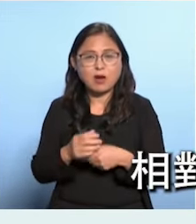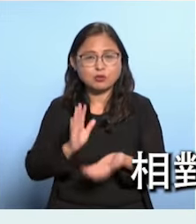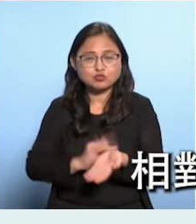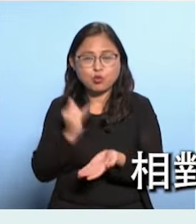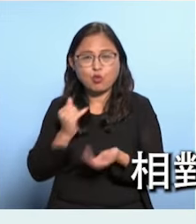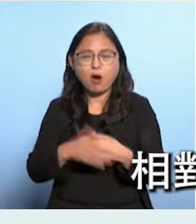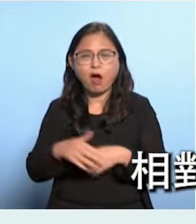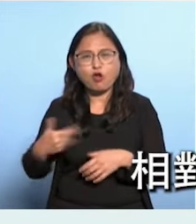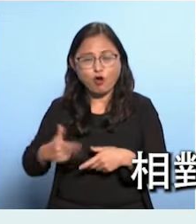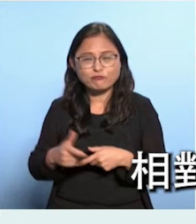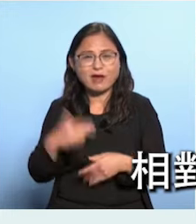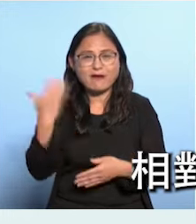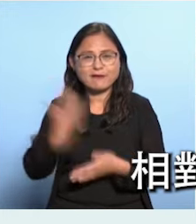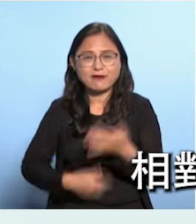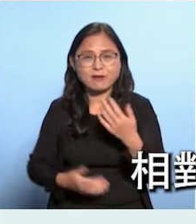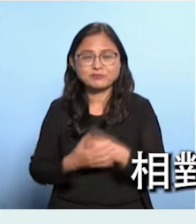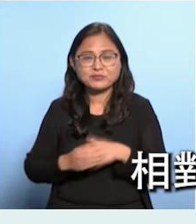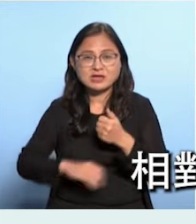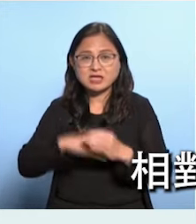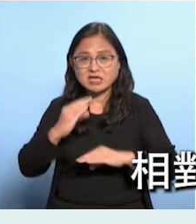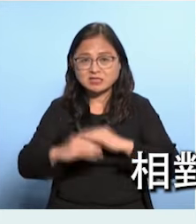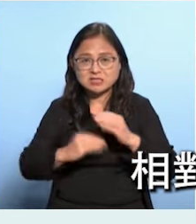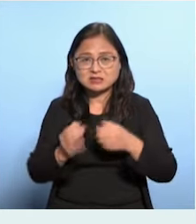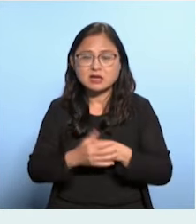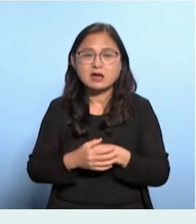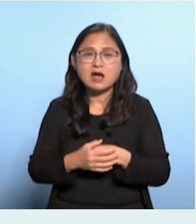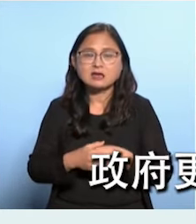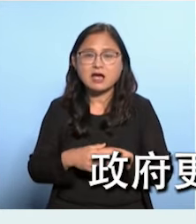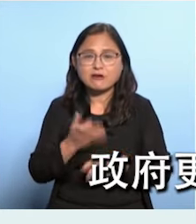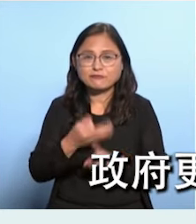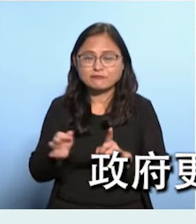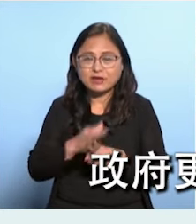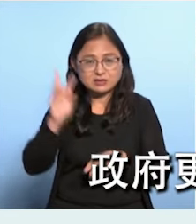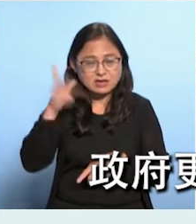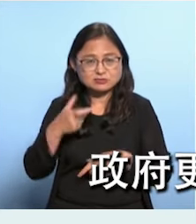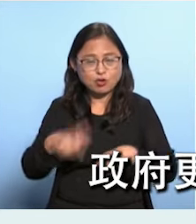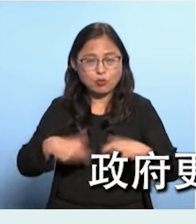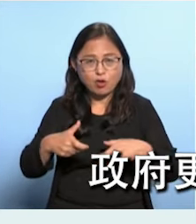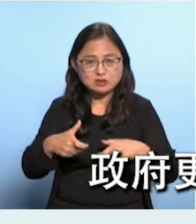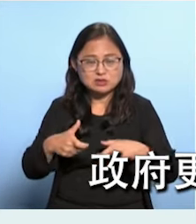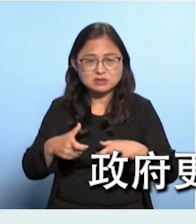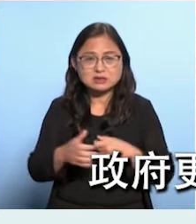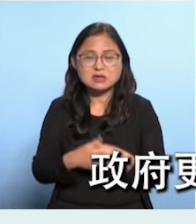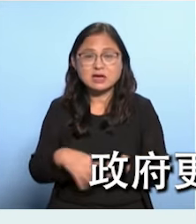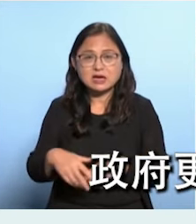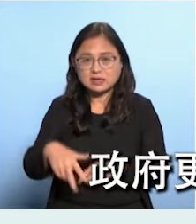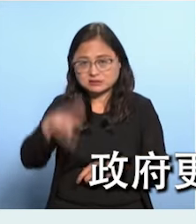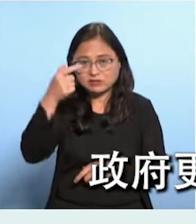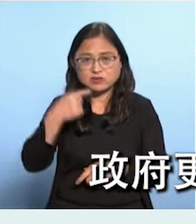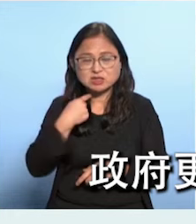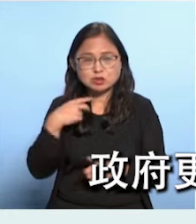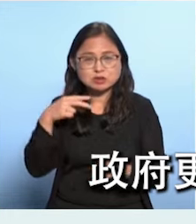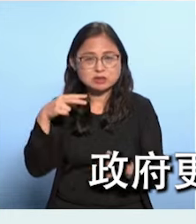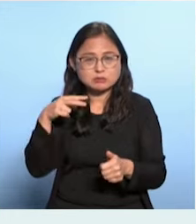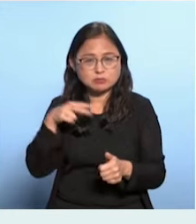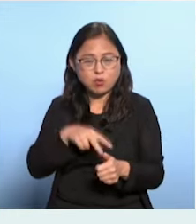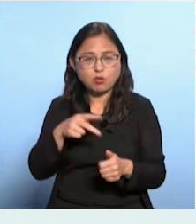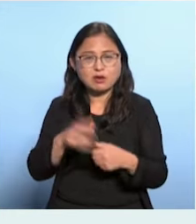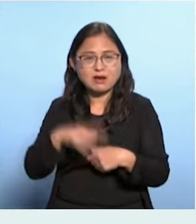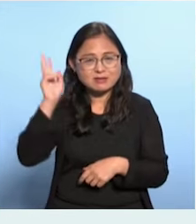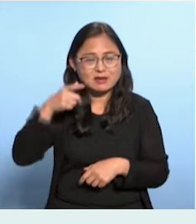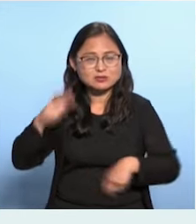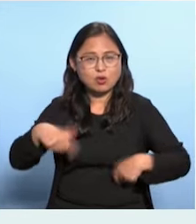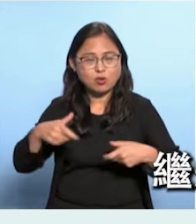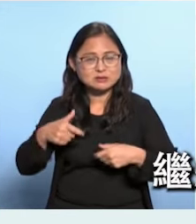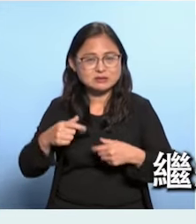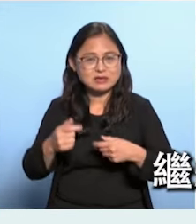相對於基建工程等非經常開支，政府更有必要嚴控經常開支的增長。預算